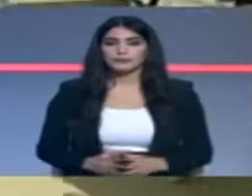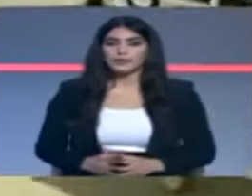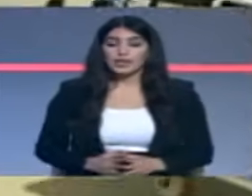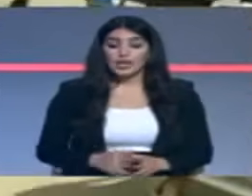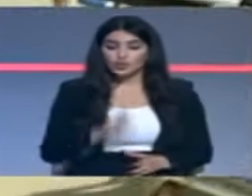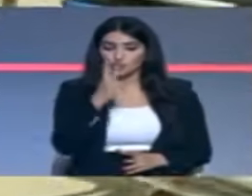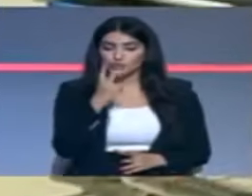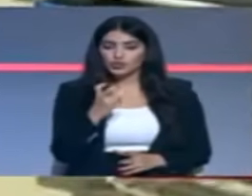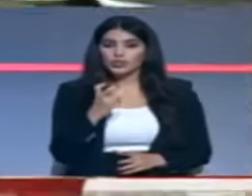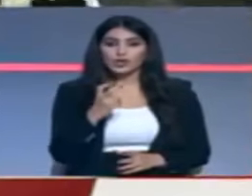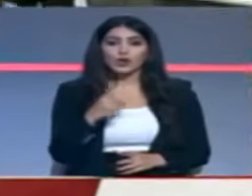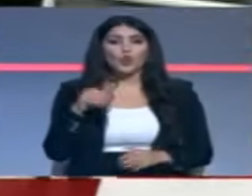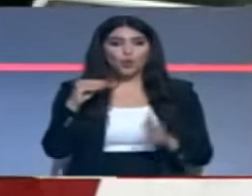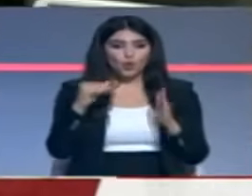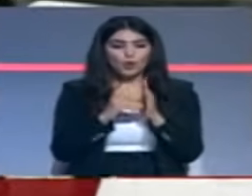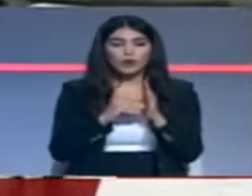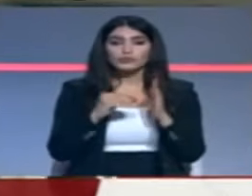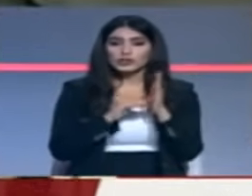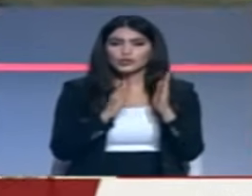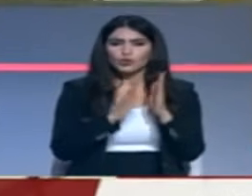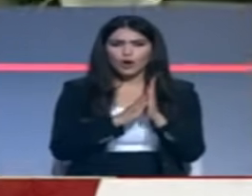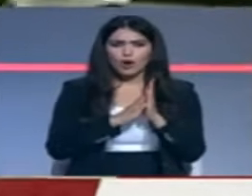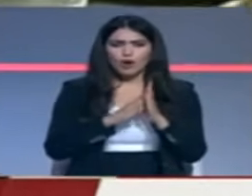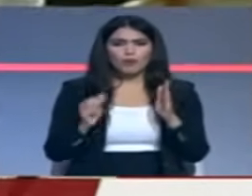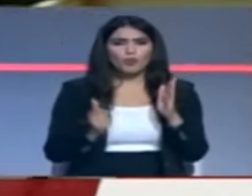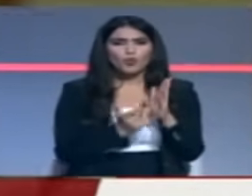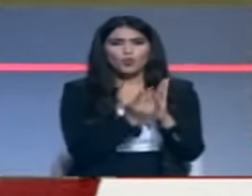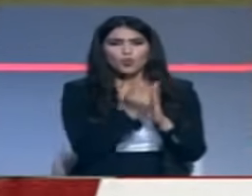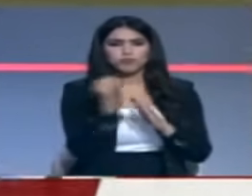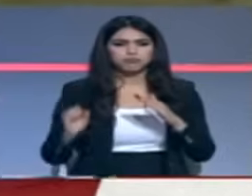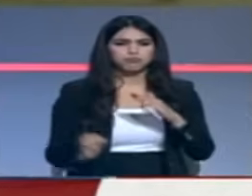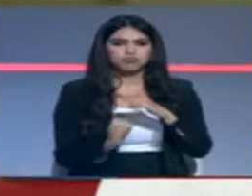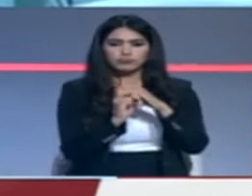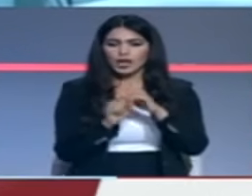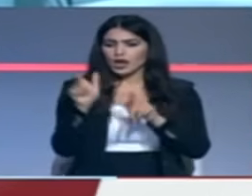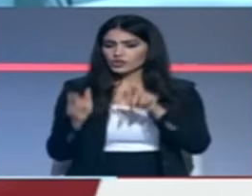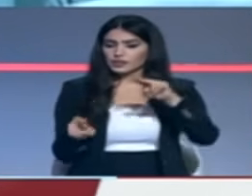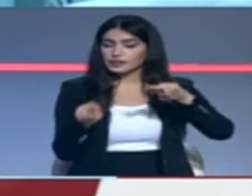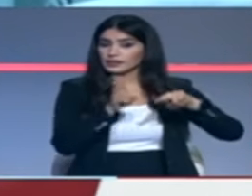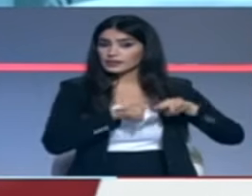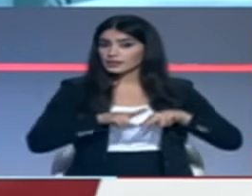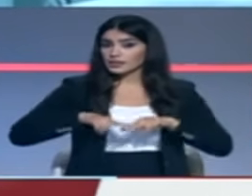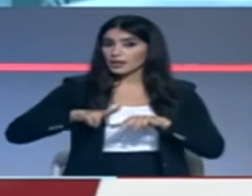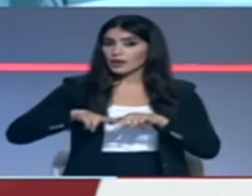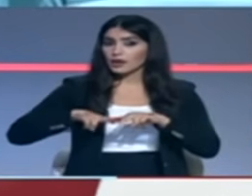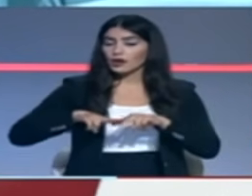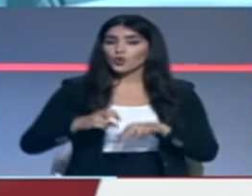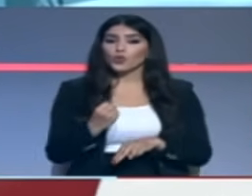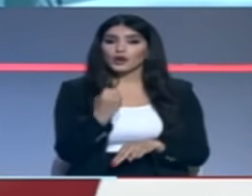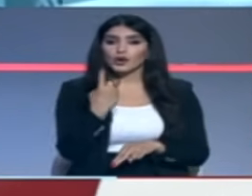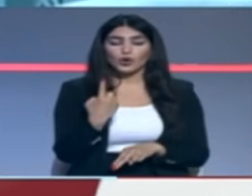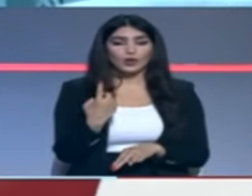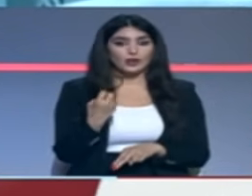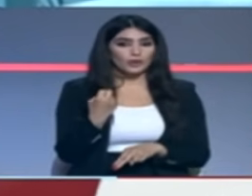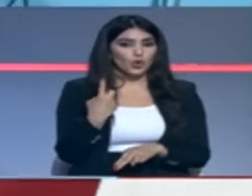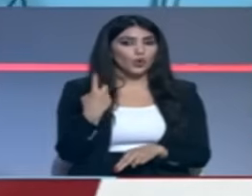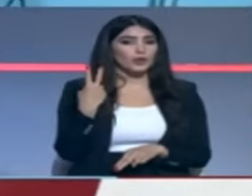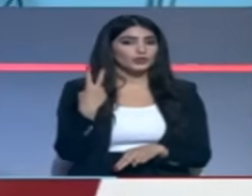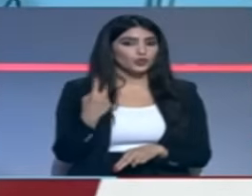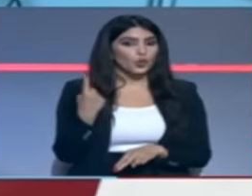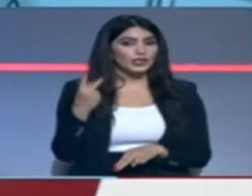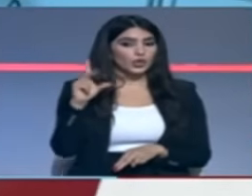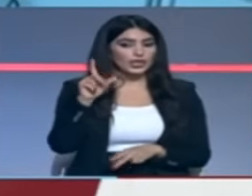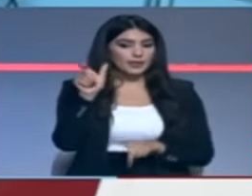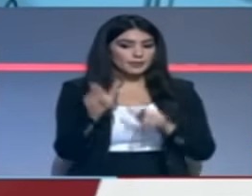يوم الثاني على التوالي تسجل بلادنا رقما قياسيا في أعداد ضحايا كورونا بحاصلة بلغت 231 حالة